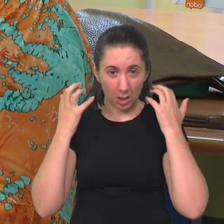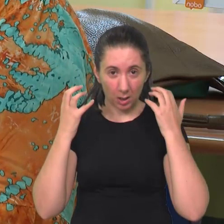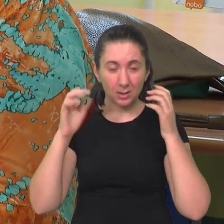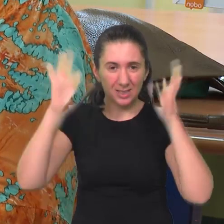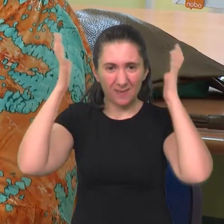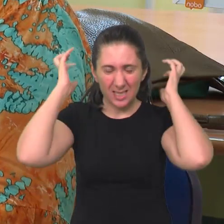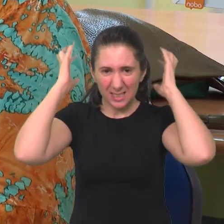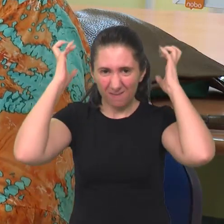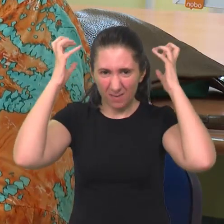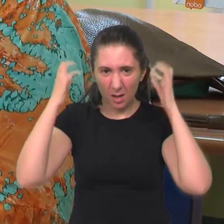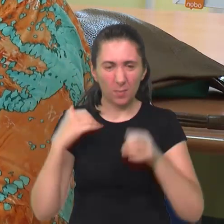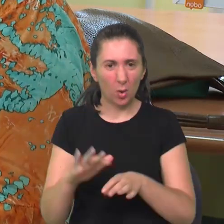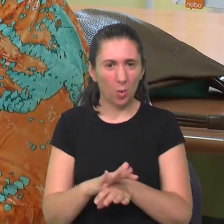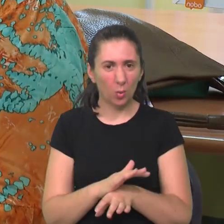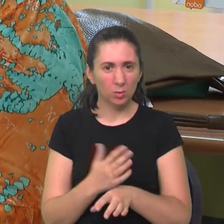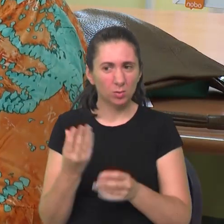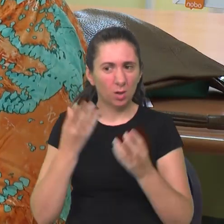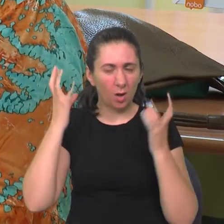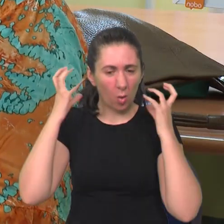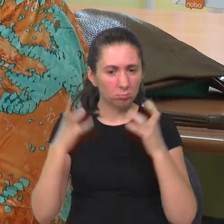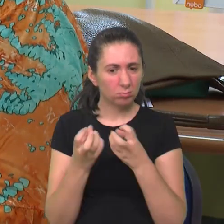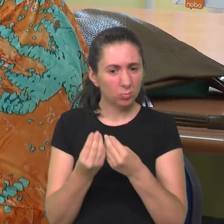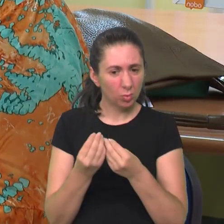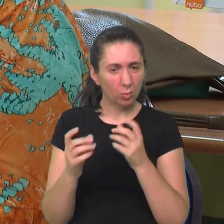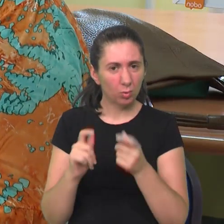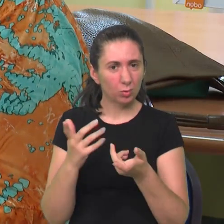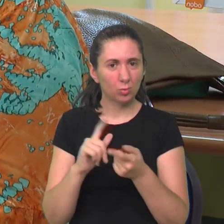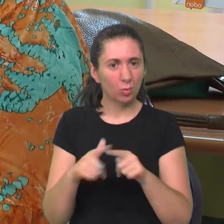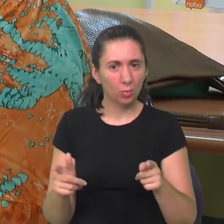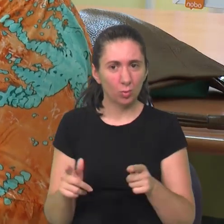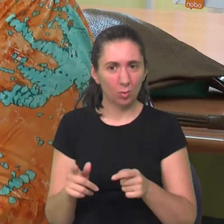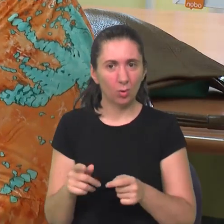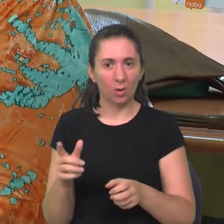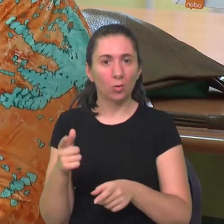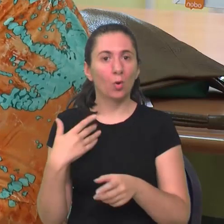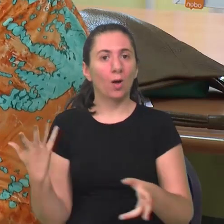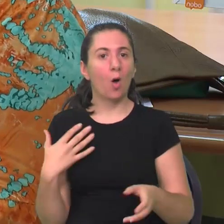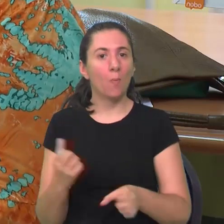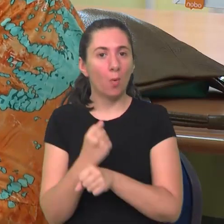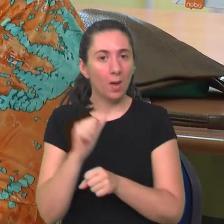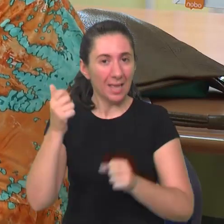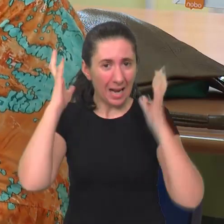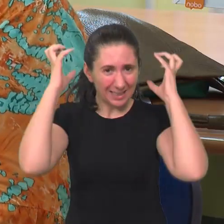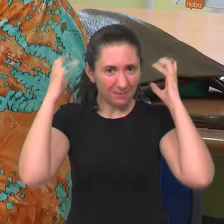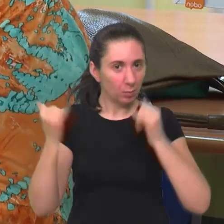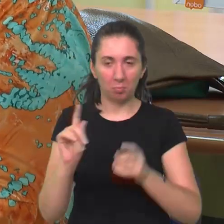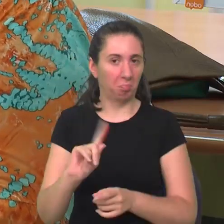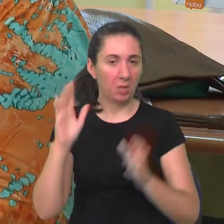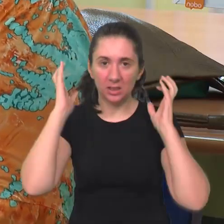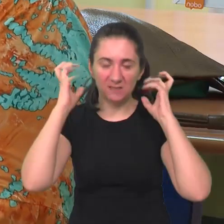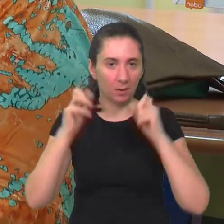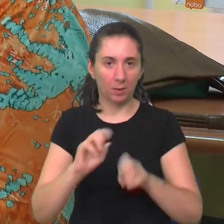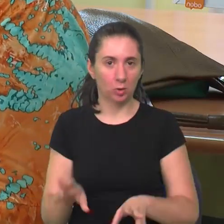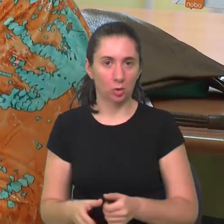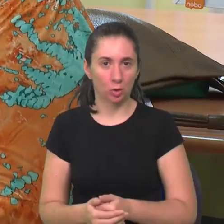još svrbi. Nego samo osjetite da nešto odpusto, to je već jedna velika pobjeda. Pobjeda, a da li svrbi ili nešto? Ne. Ne,